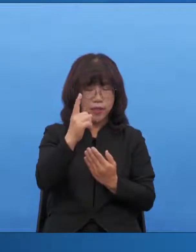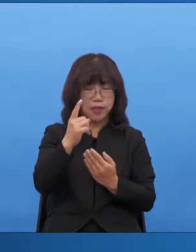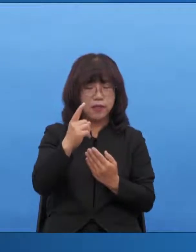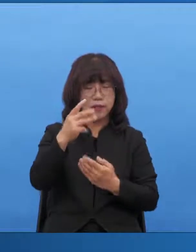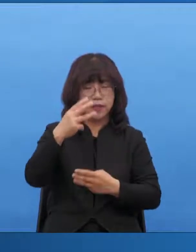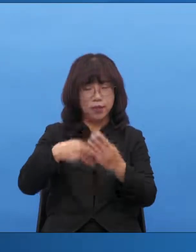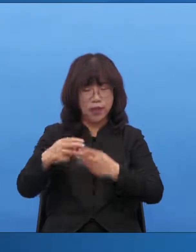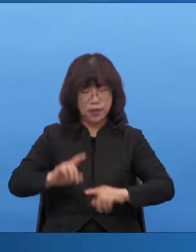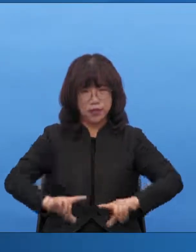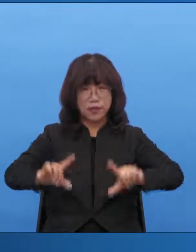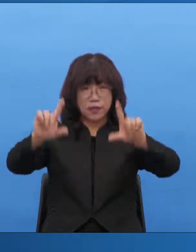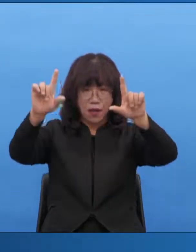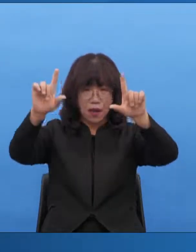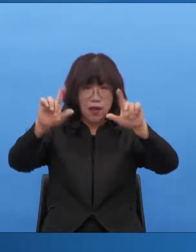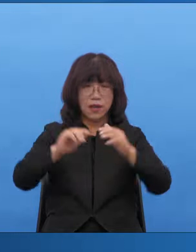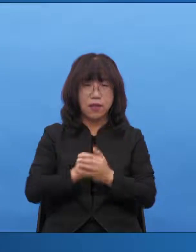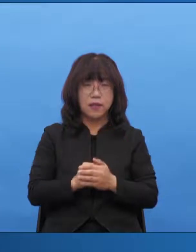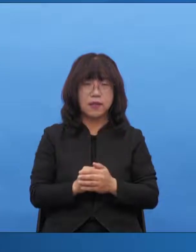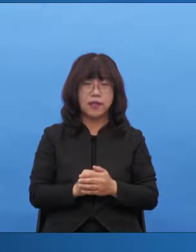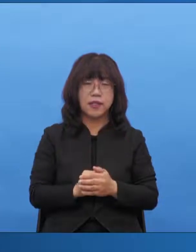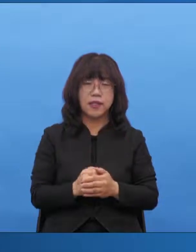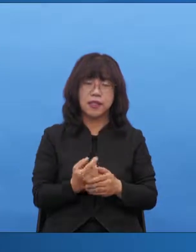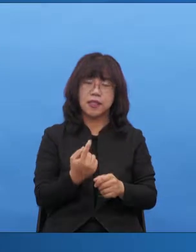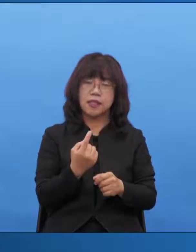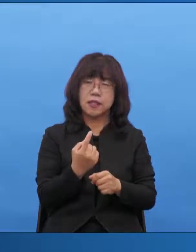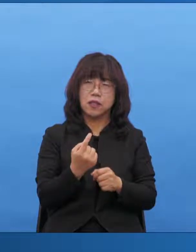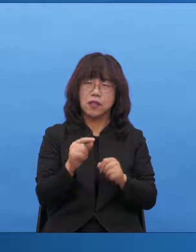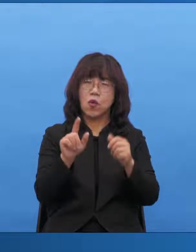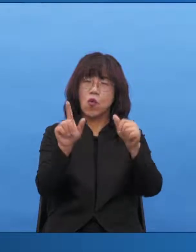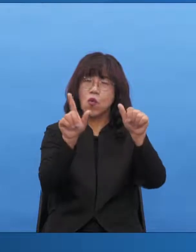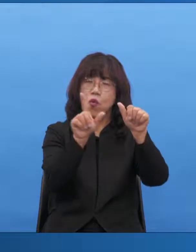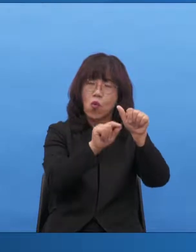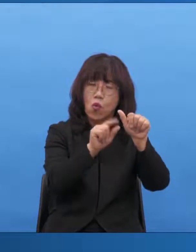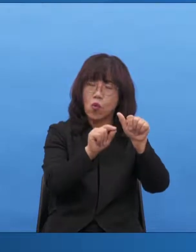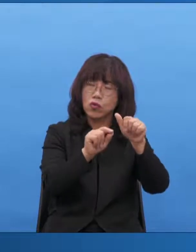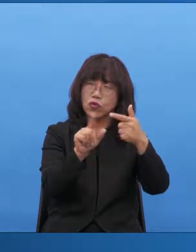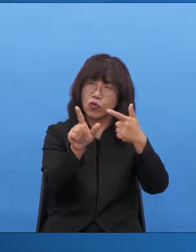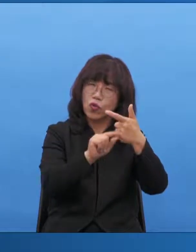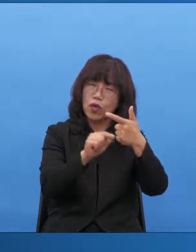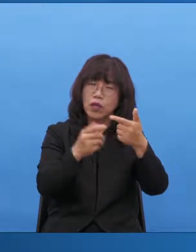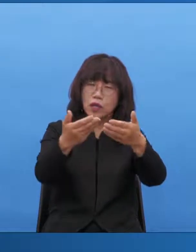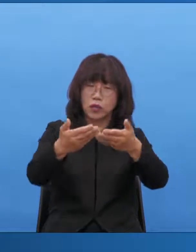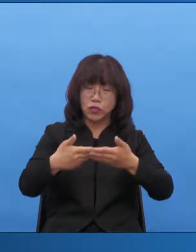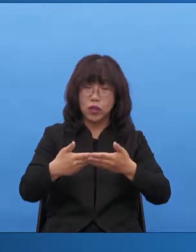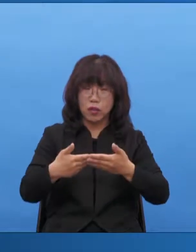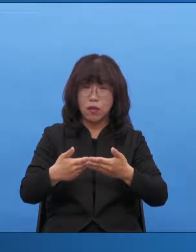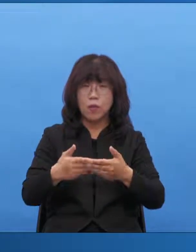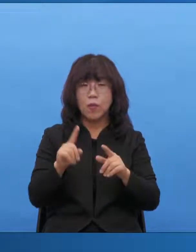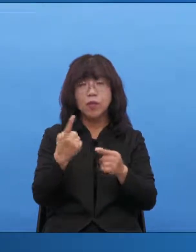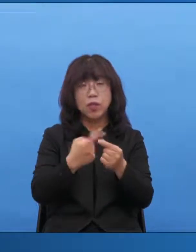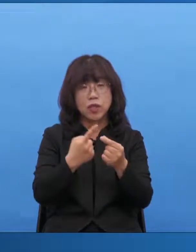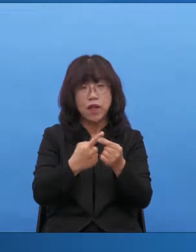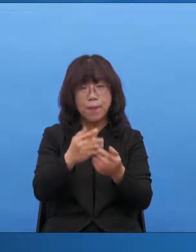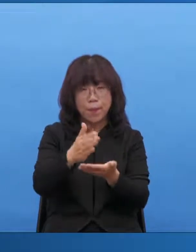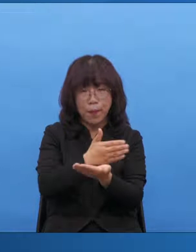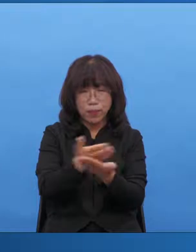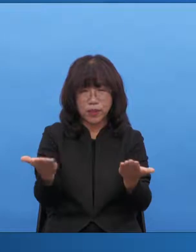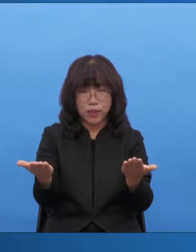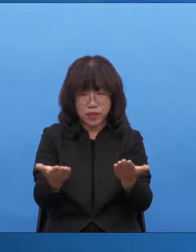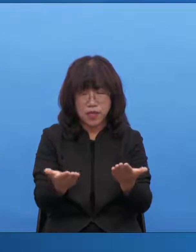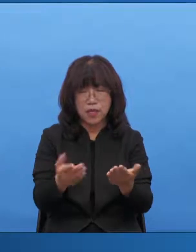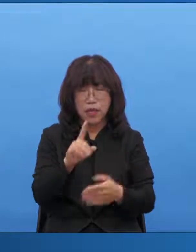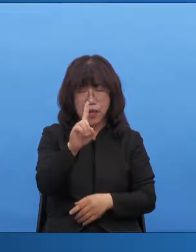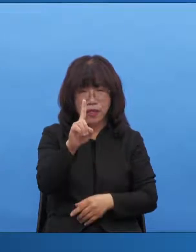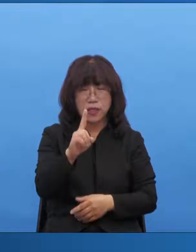donnée. Nous allons vérifier les 5 missions que nous avons reçues le mois dernier. Premièrement, faire un acte de